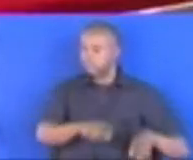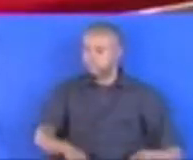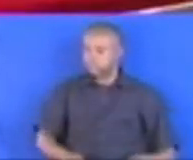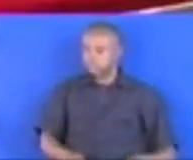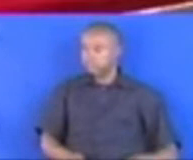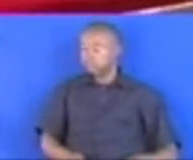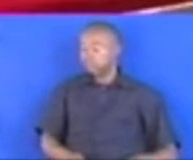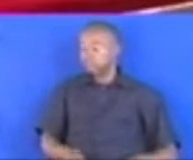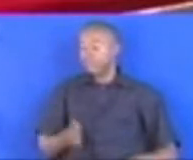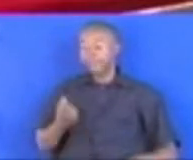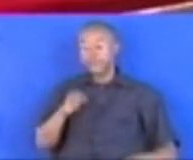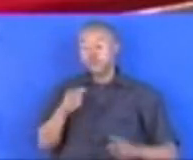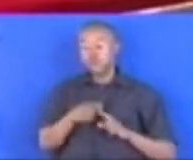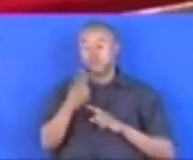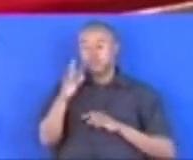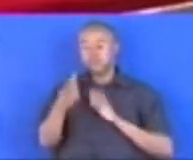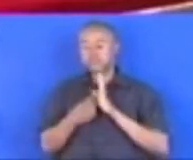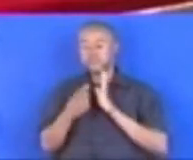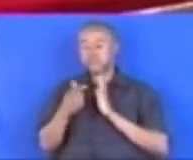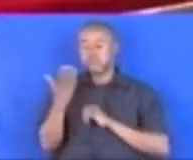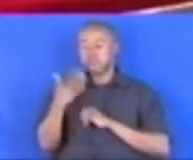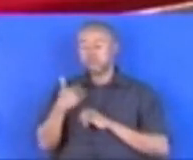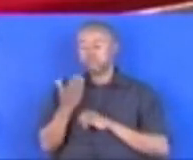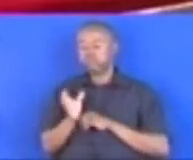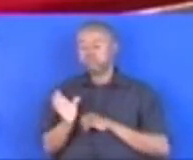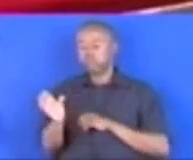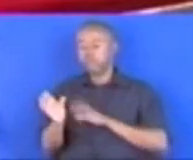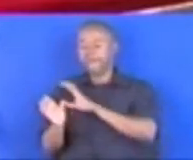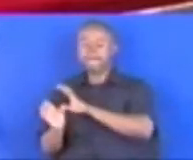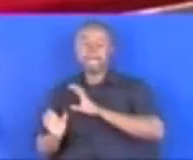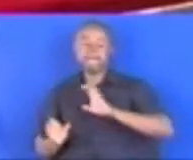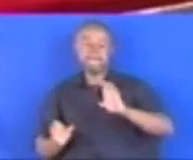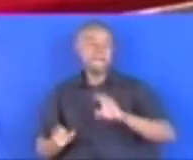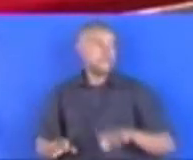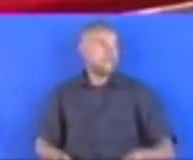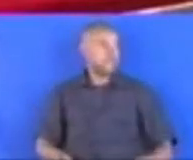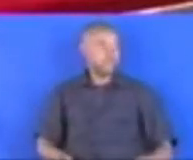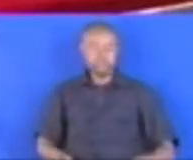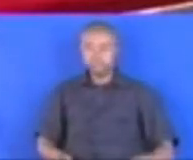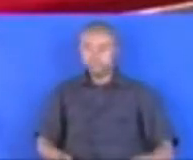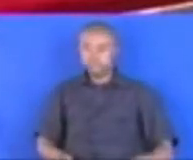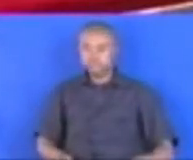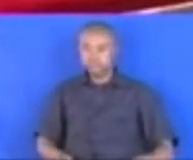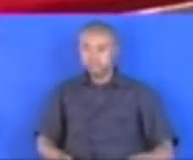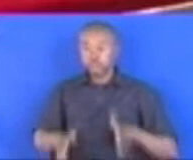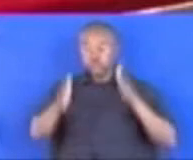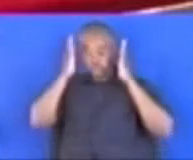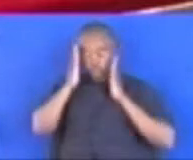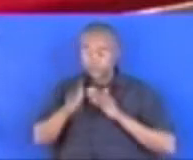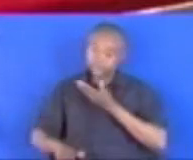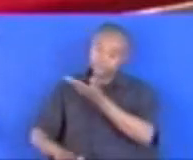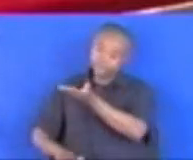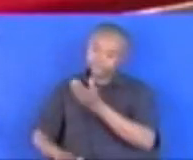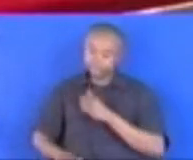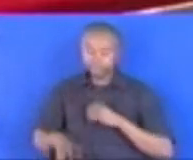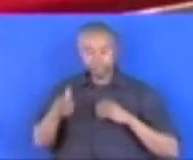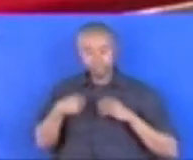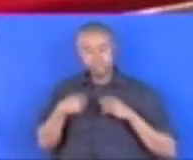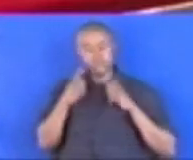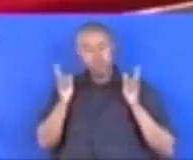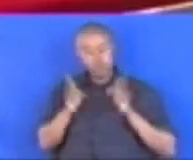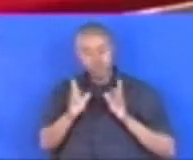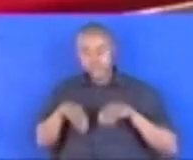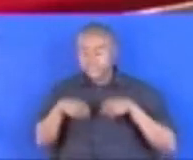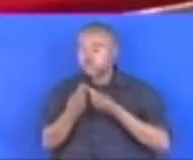milioni 265.6 eneo hili. Mheshimiwa Naibu Spika, naomba kwa ufupi sana